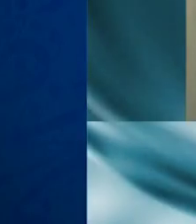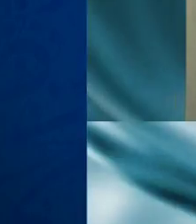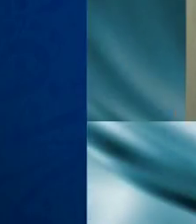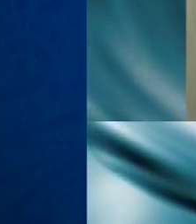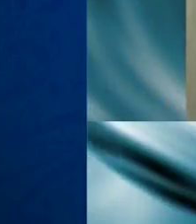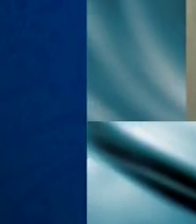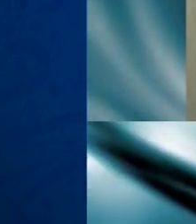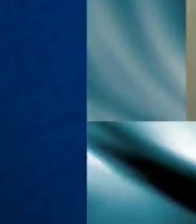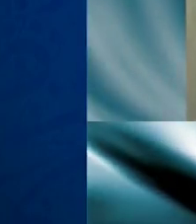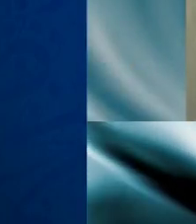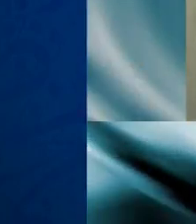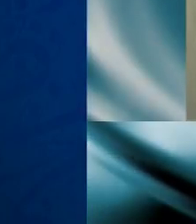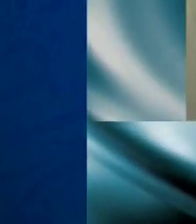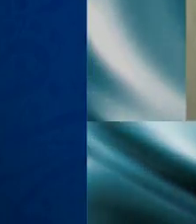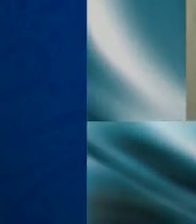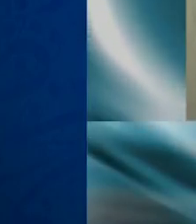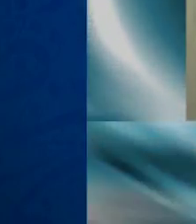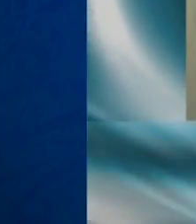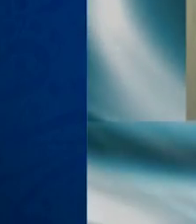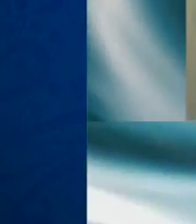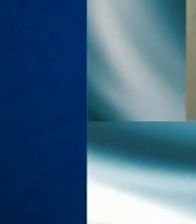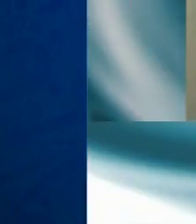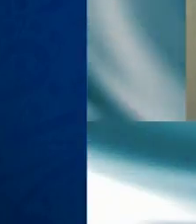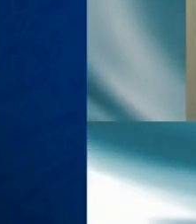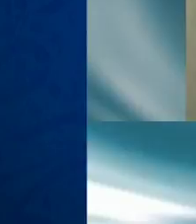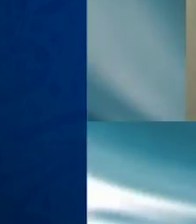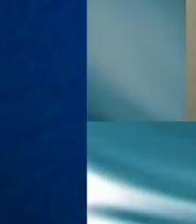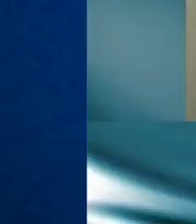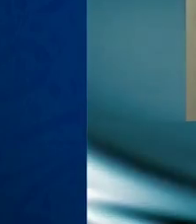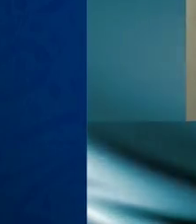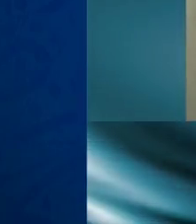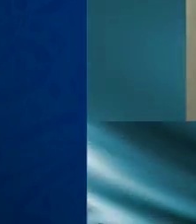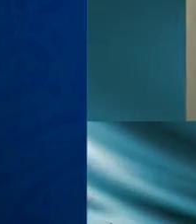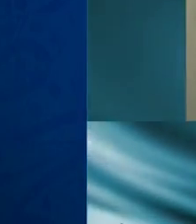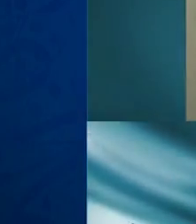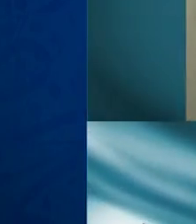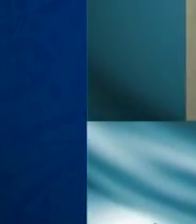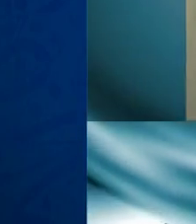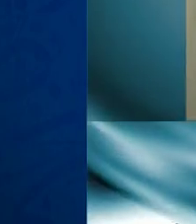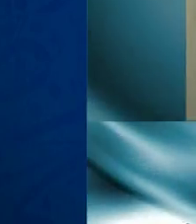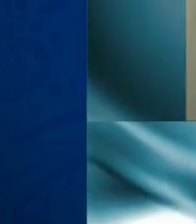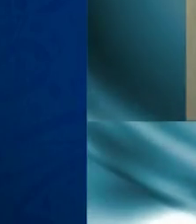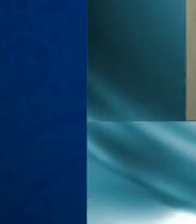Mana shu savollarni o'zimizga berib javob axtaradigan bo'lsak,